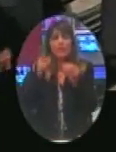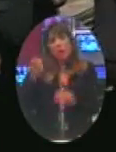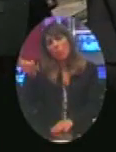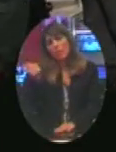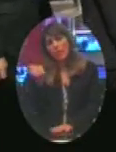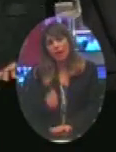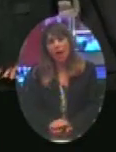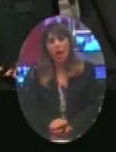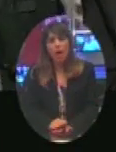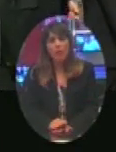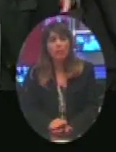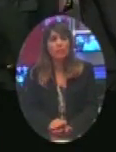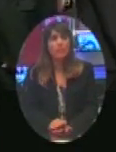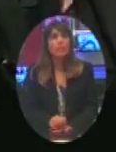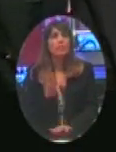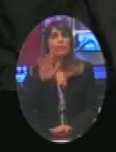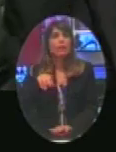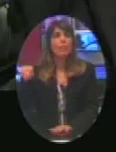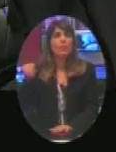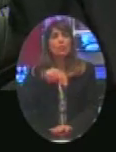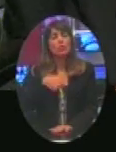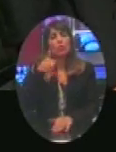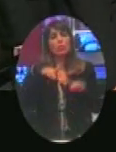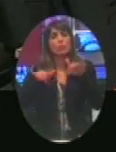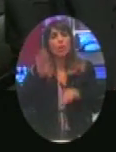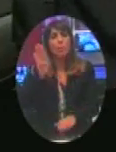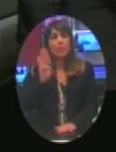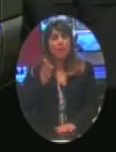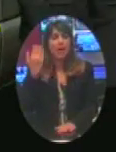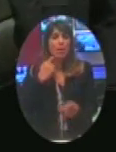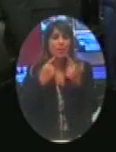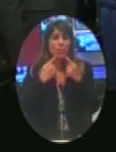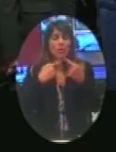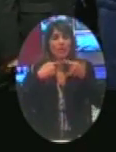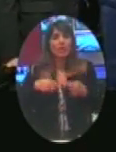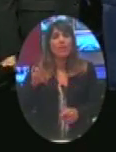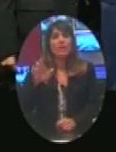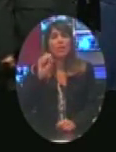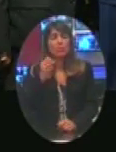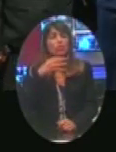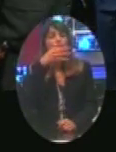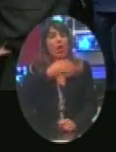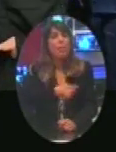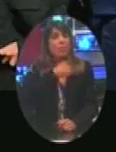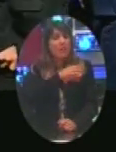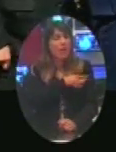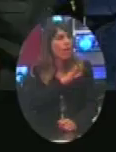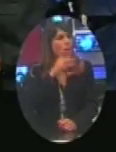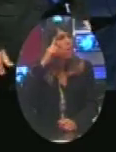עניינו של ראש הממשלה בנימין נתניהו עלה בדיון. חברת הכנסת רויטל סואד שאלה את המפכ"ל מה הוא יודע על הדיווחים